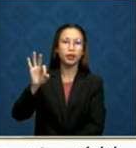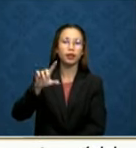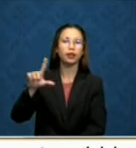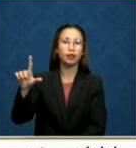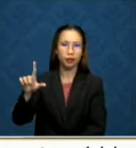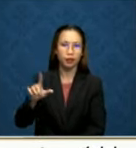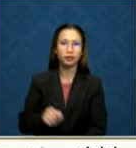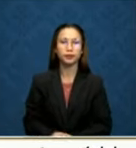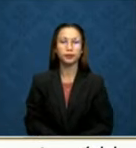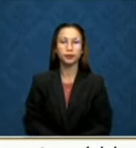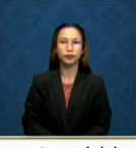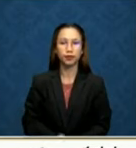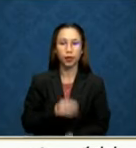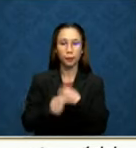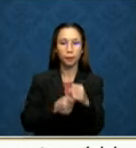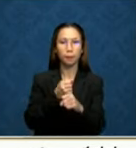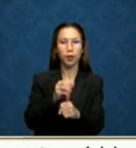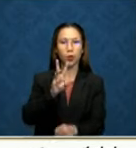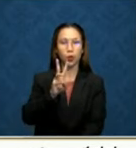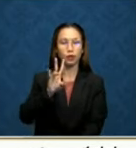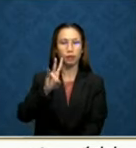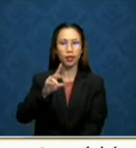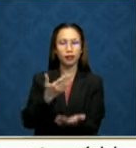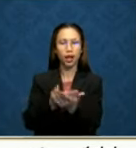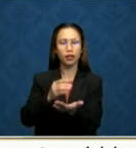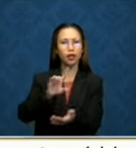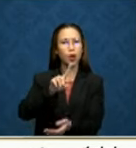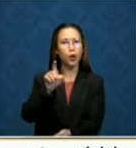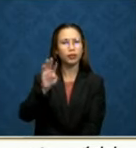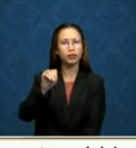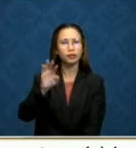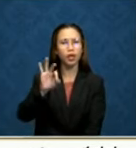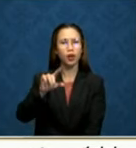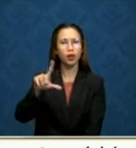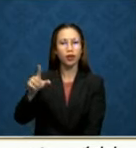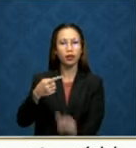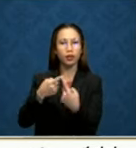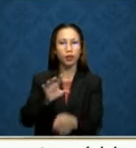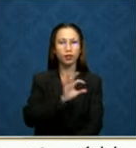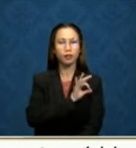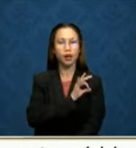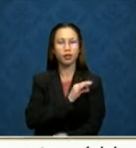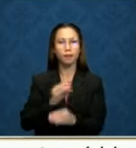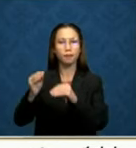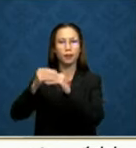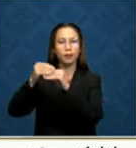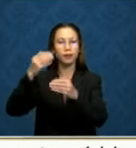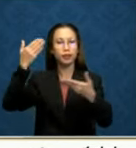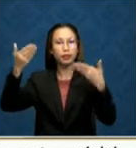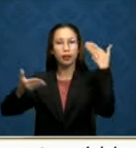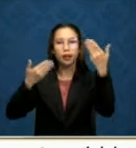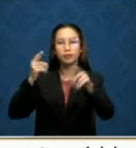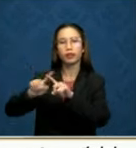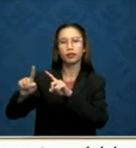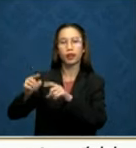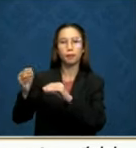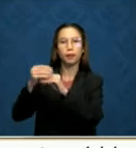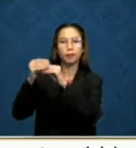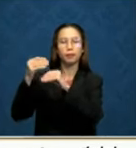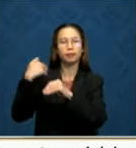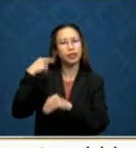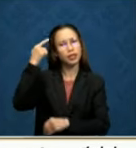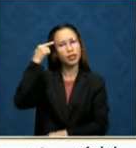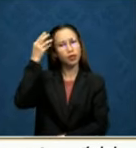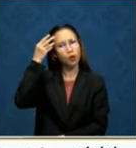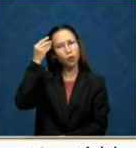ขนาดที่ป 68 เราได้ 149 ล้านแต่สมาชิเราเพิมขึ้นคิจกมต่ ของเราเพิมขึ้นเราก็กัง